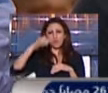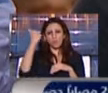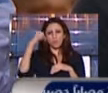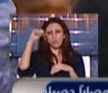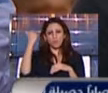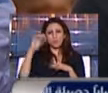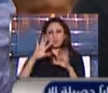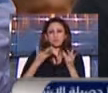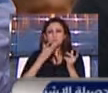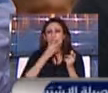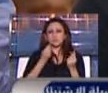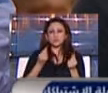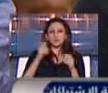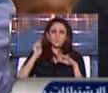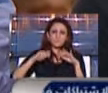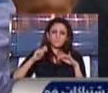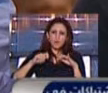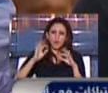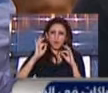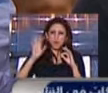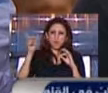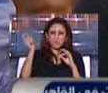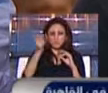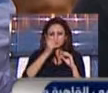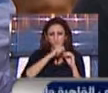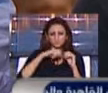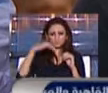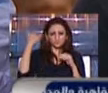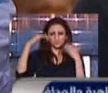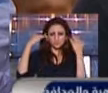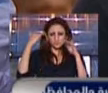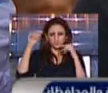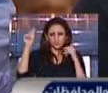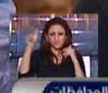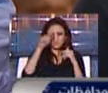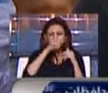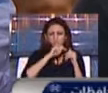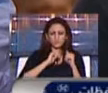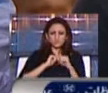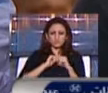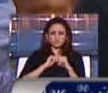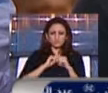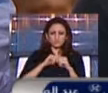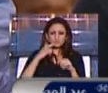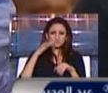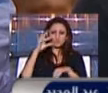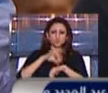امس؟ الاصابات انا 5 من زمان فقدهم في مستشفى القبطي.